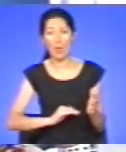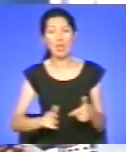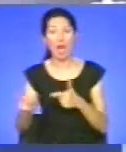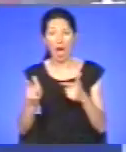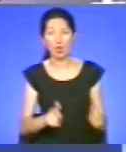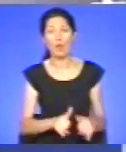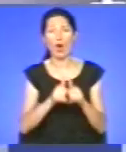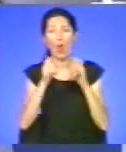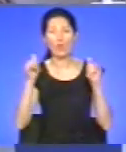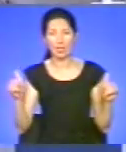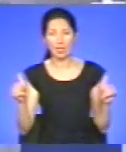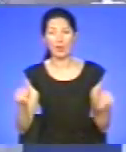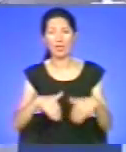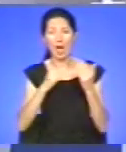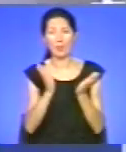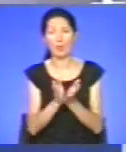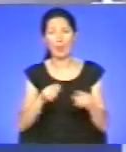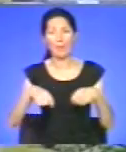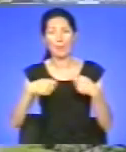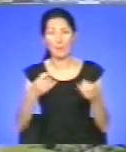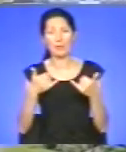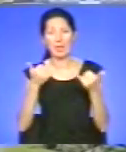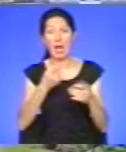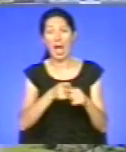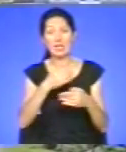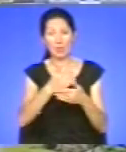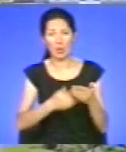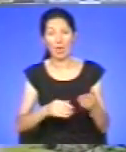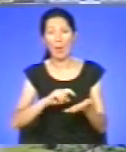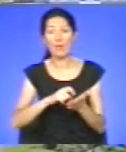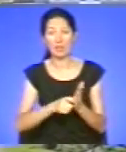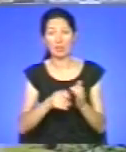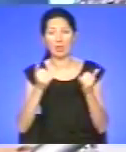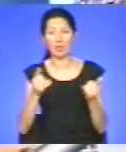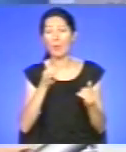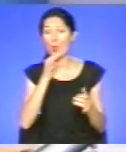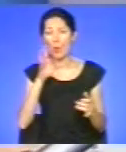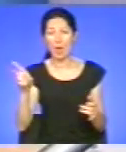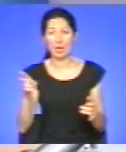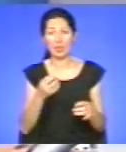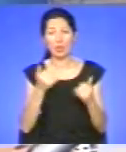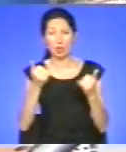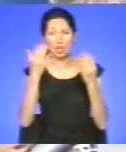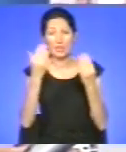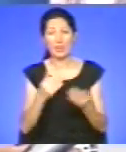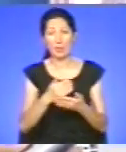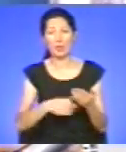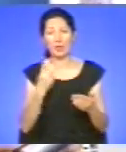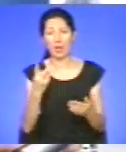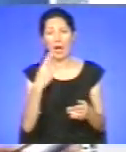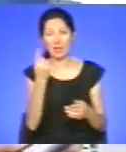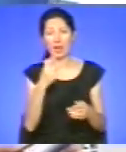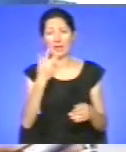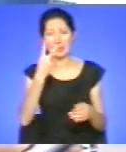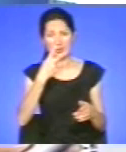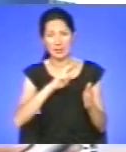объемы передаваемых для этих программ квартир. Самая популярная программа на сегодняшний день, их две. Одна программа 70/30, и